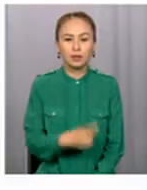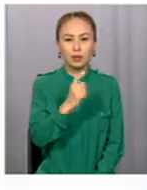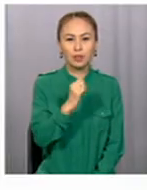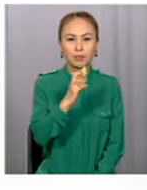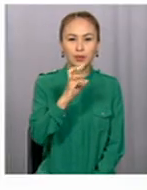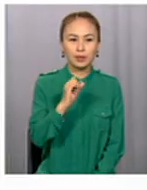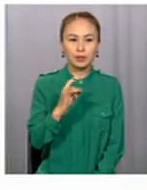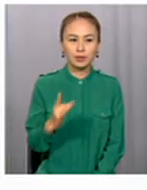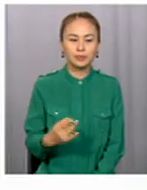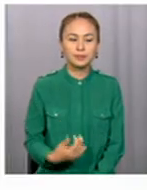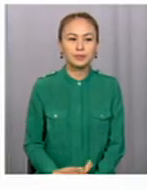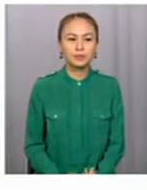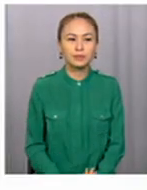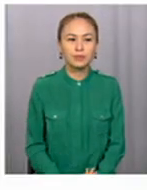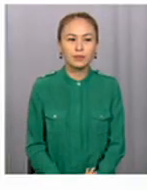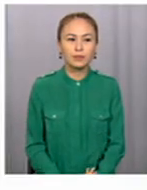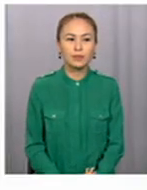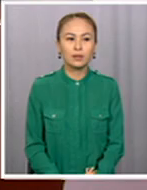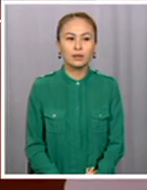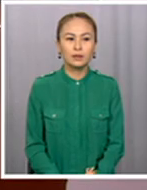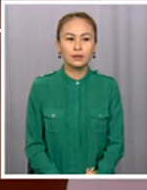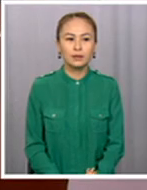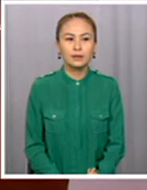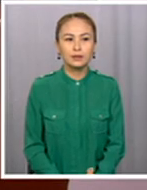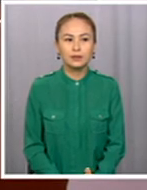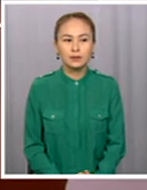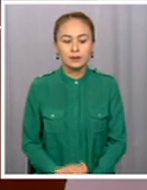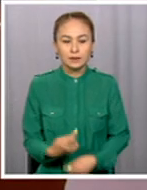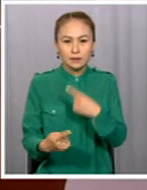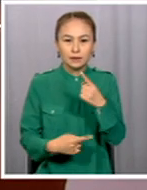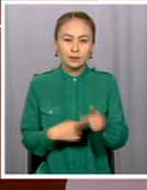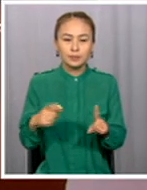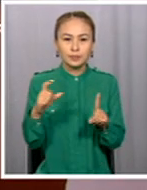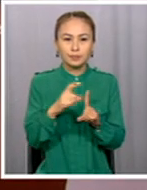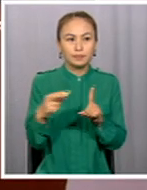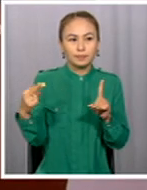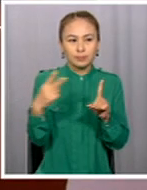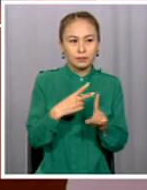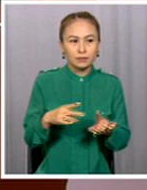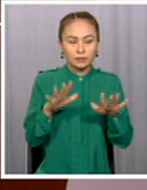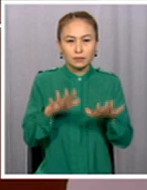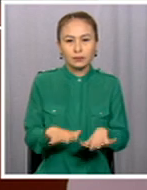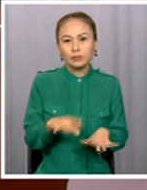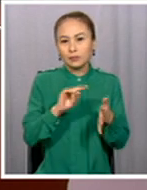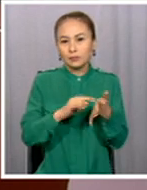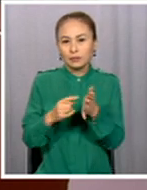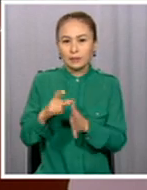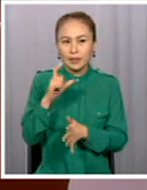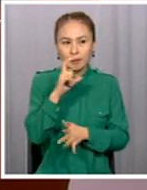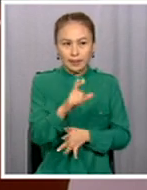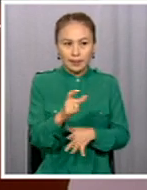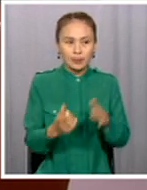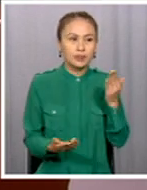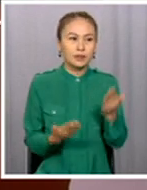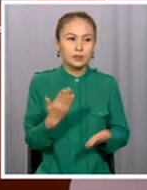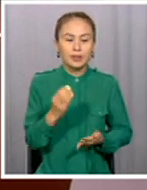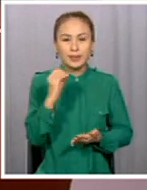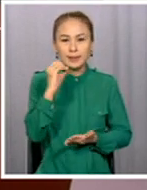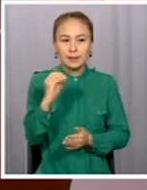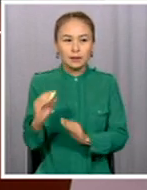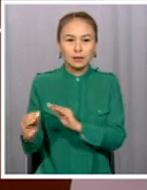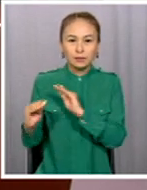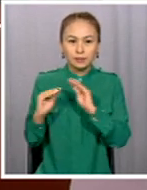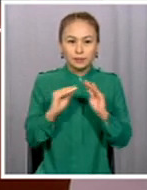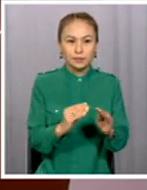Хабар. Бәрекелді балалар. Келесі сөйлемдерде көп нүктенің орнына «э» немесе «е»